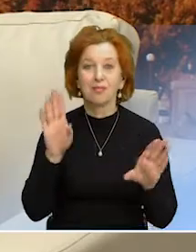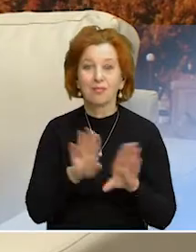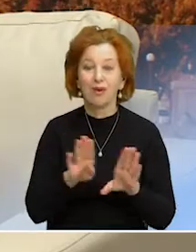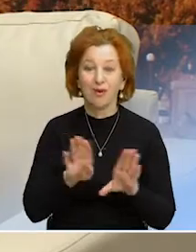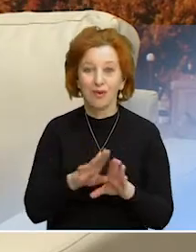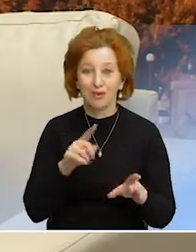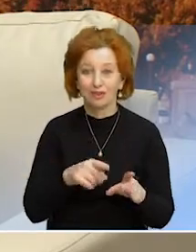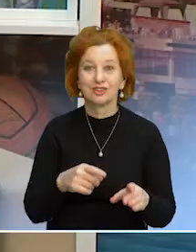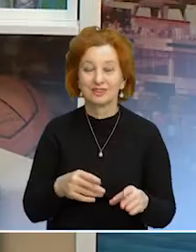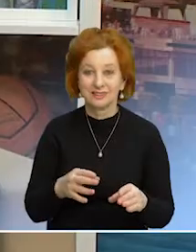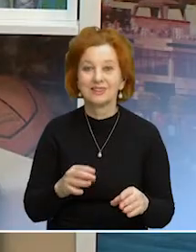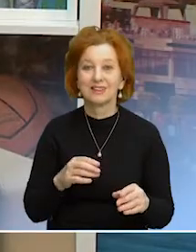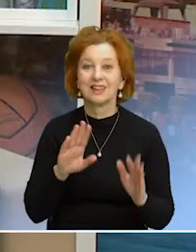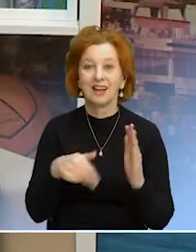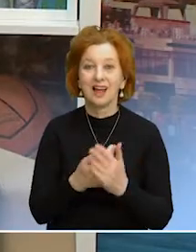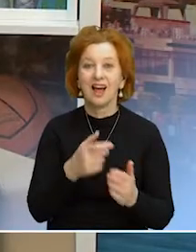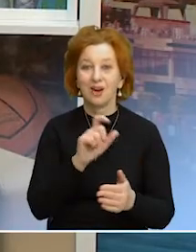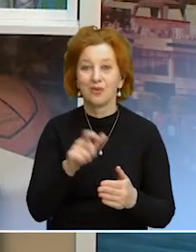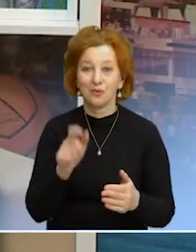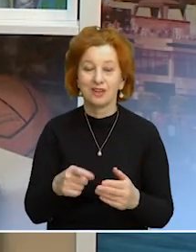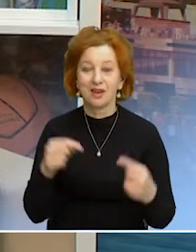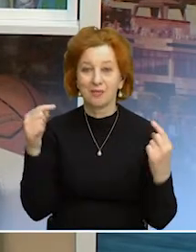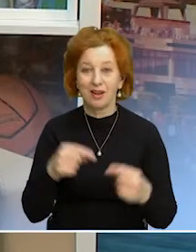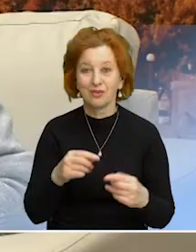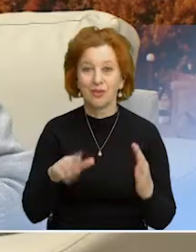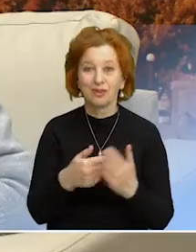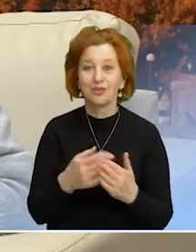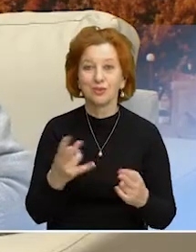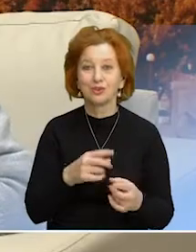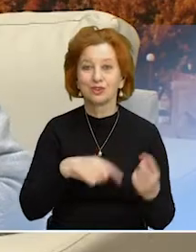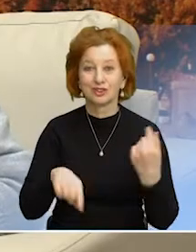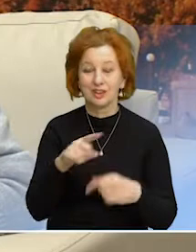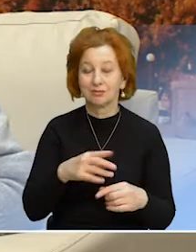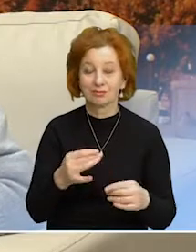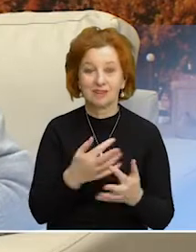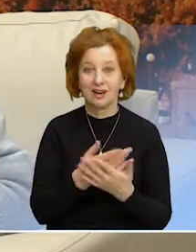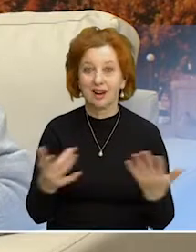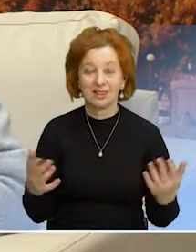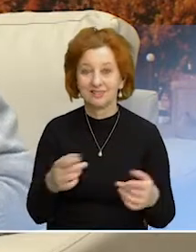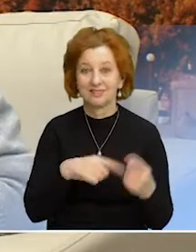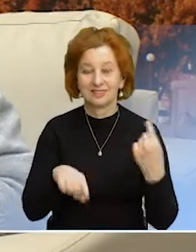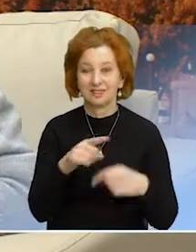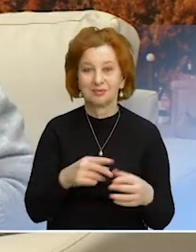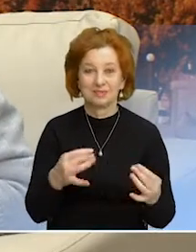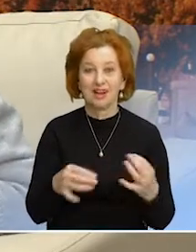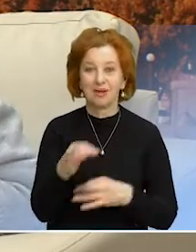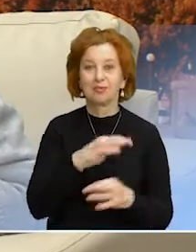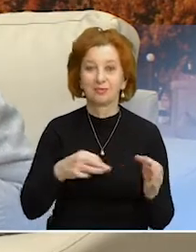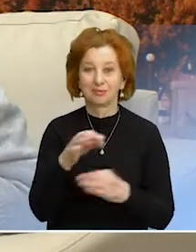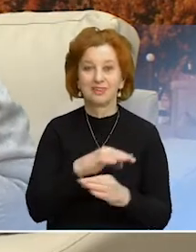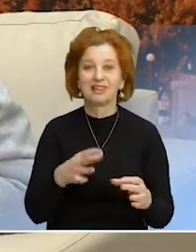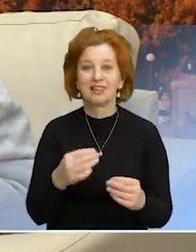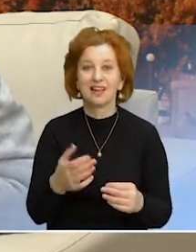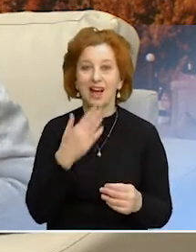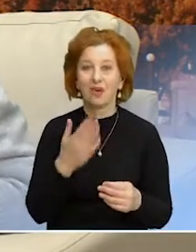получается. Аня, кто признал вас Бабой-Ягой? Да нет, я не Баба-Яга, это интрига, интрига. Так это не так. Баба-Яга вообще Билана.